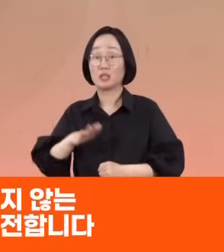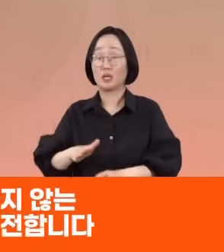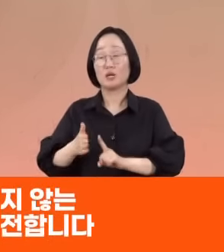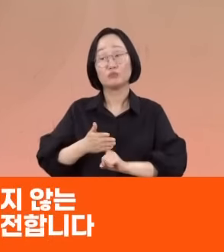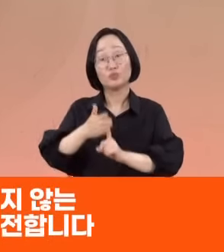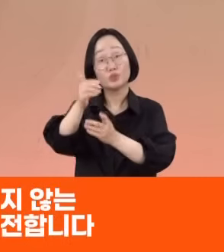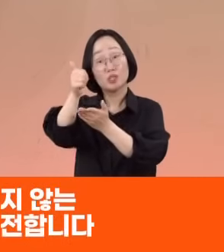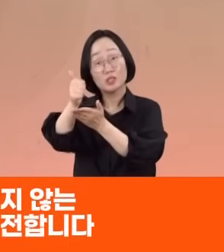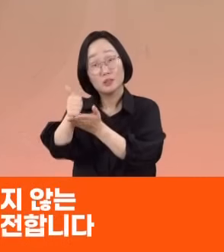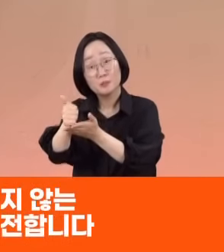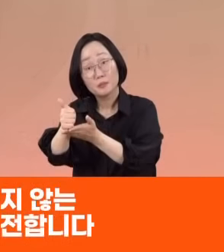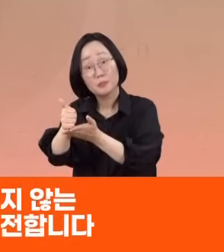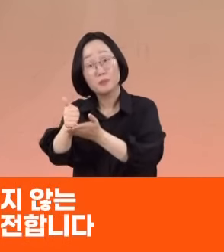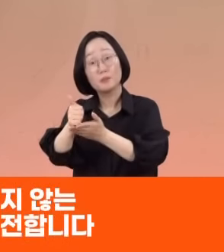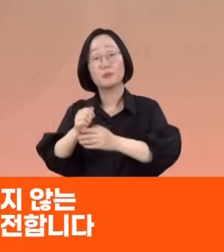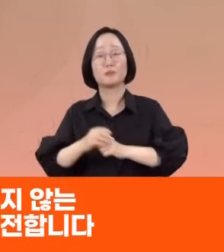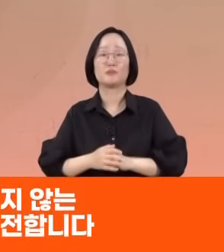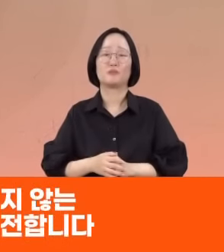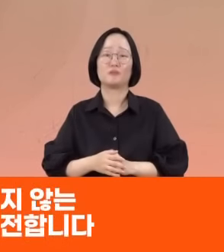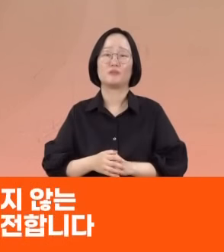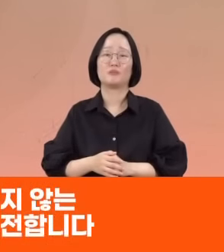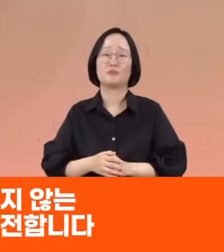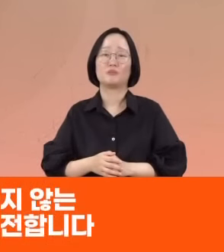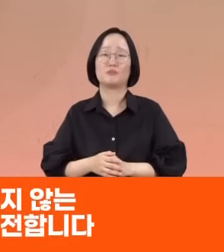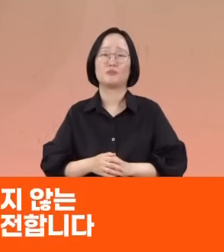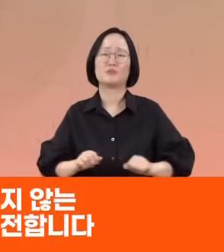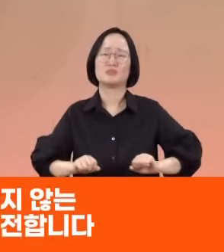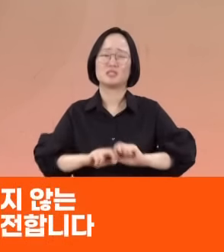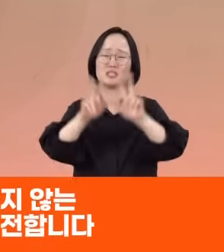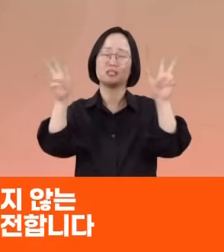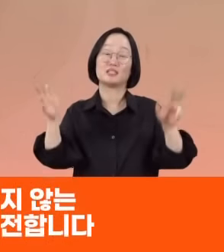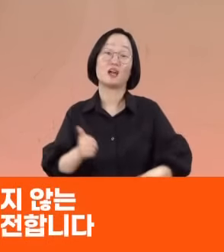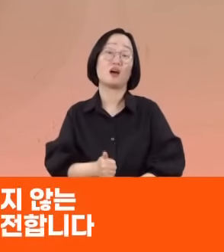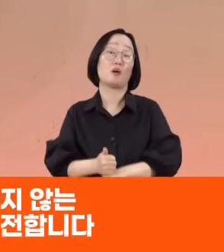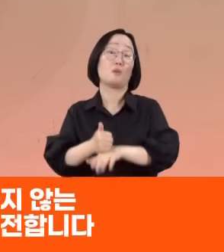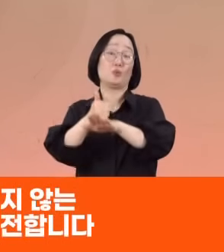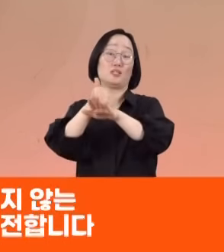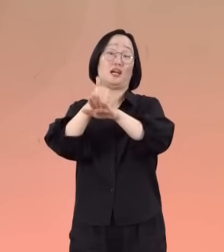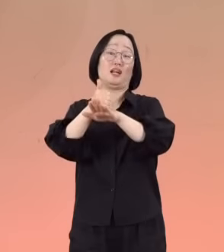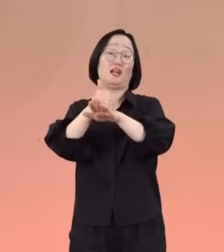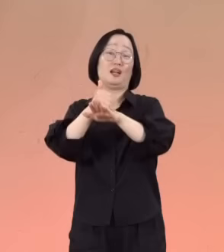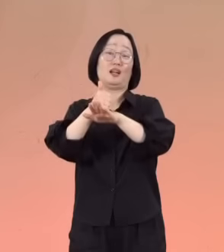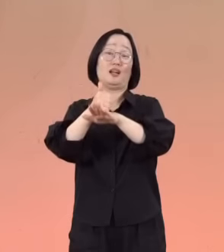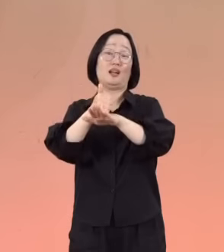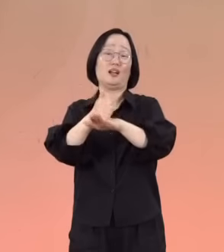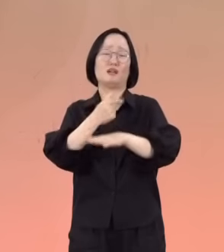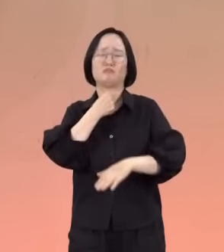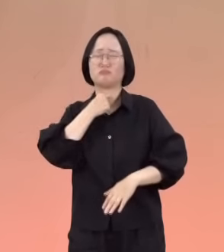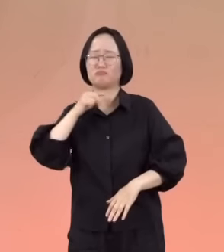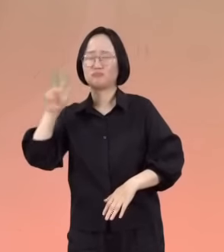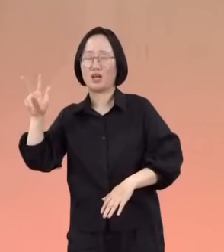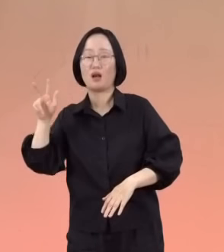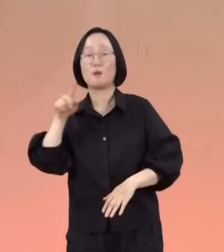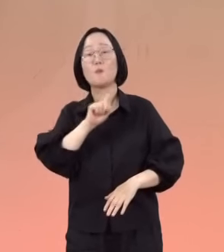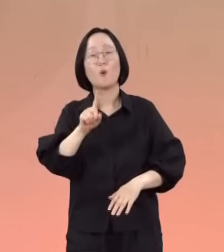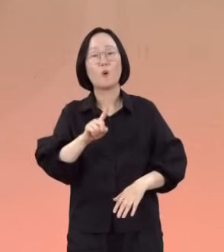위대하신 대원본존 지장보살님은 지옥에 직접 가셔서 중생을